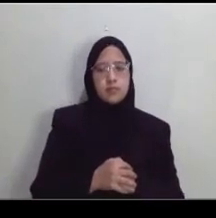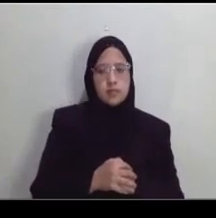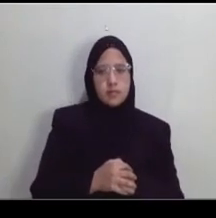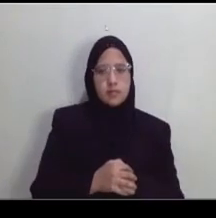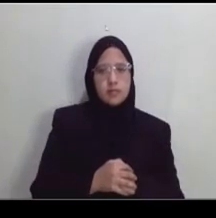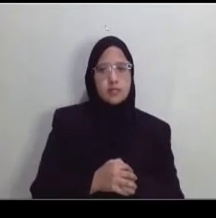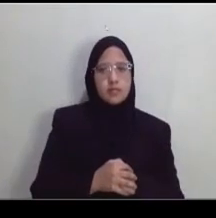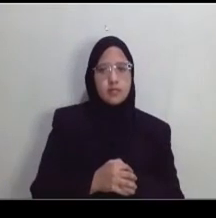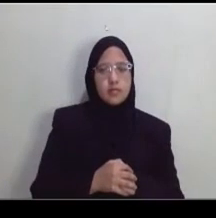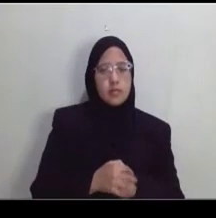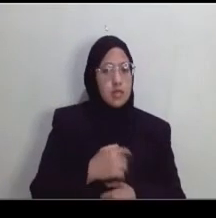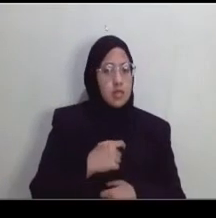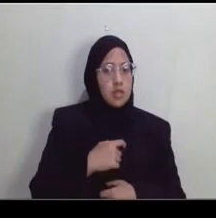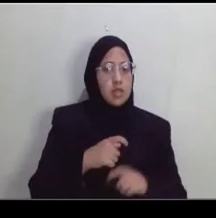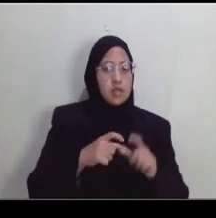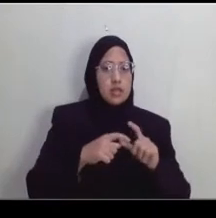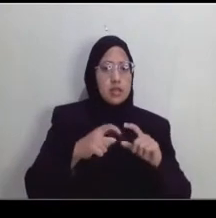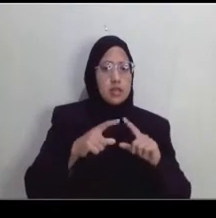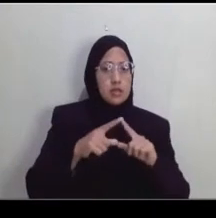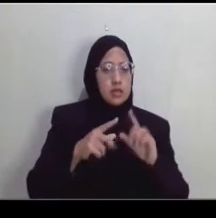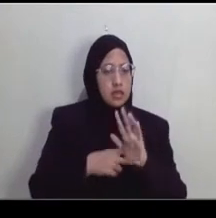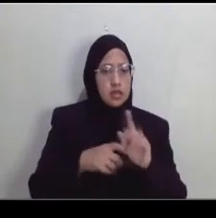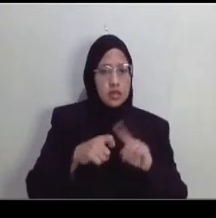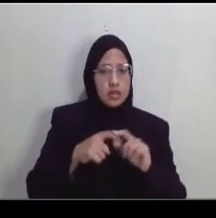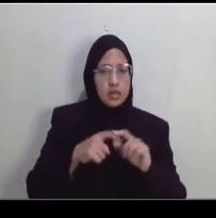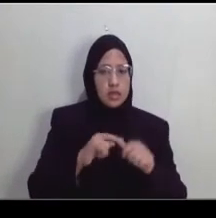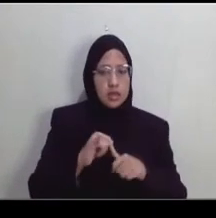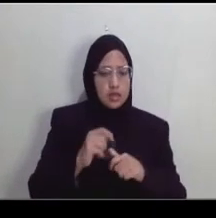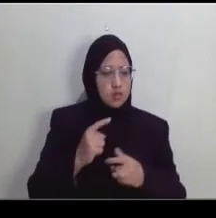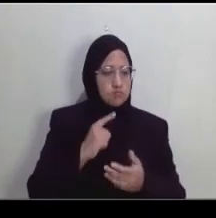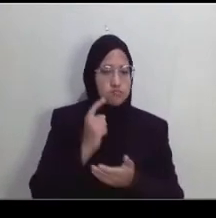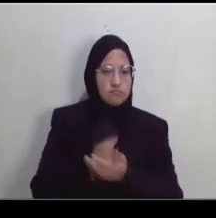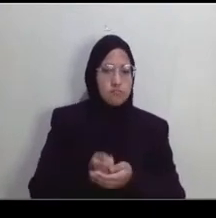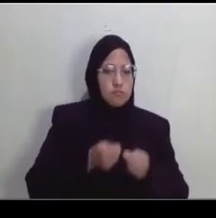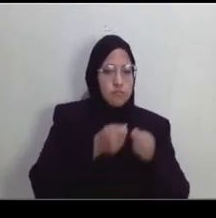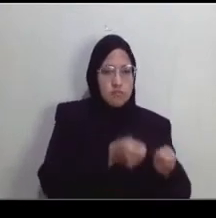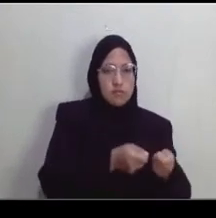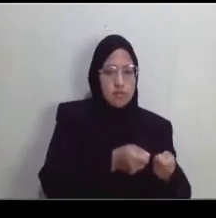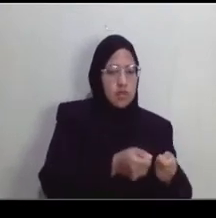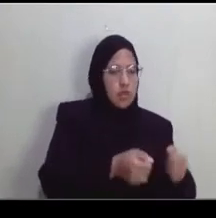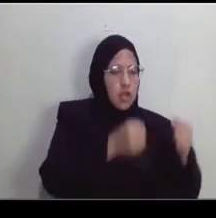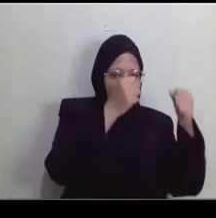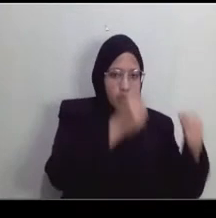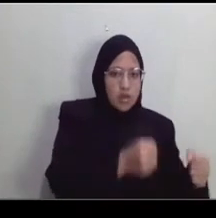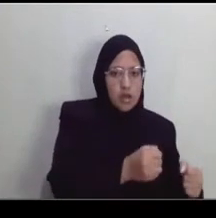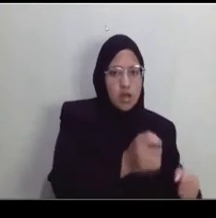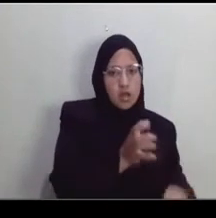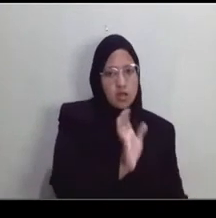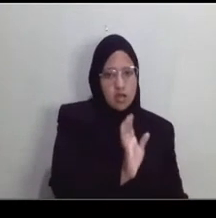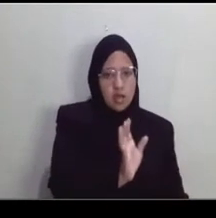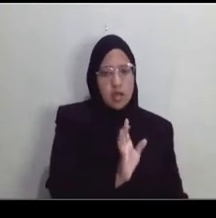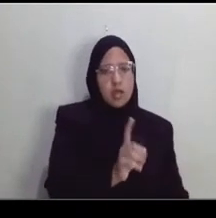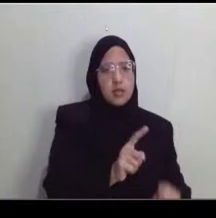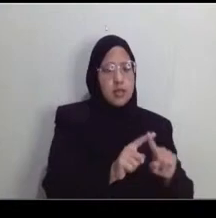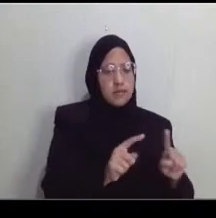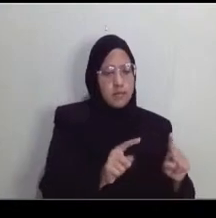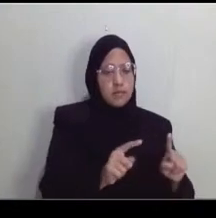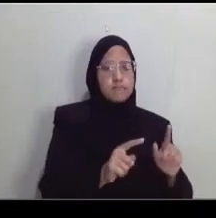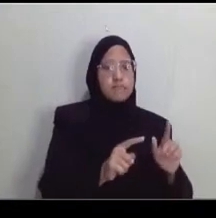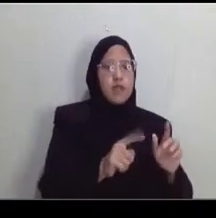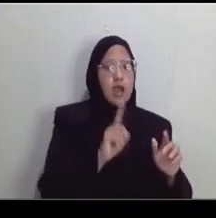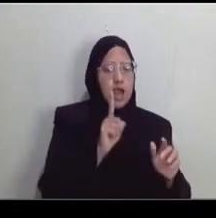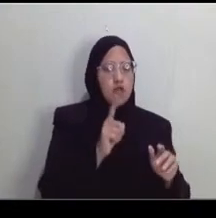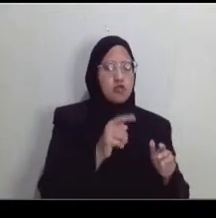dapat dimaknai dalam konteks pemidanaan melainkan harus diletakkan dalam maknanya Sebagai panduan